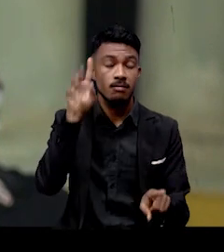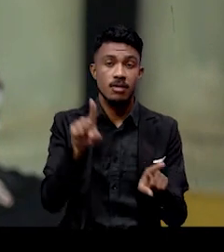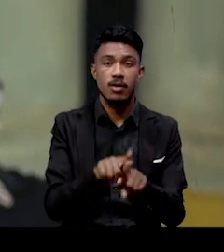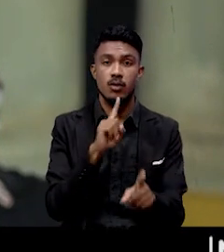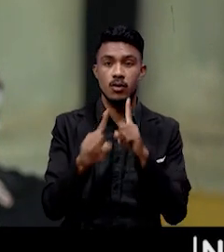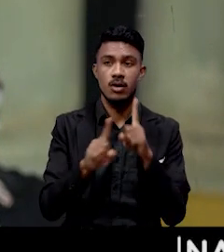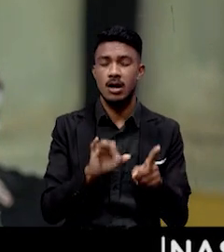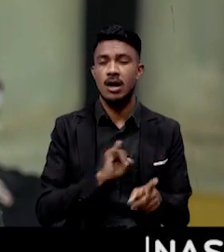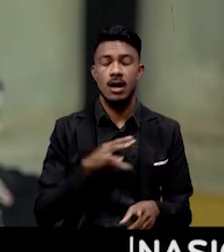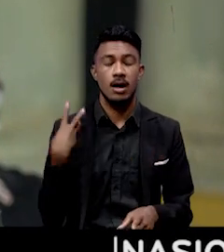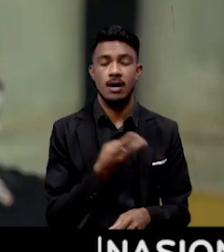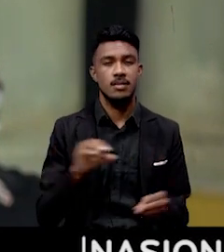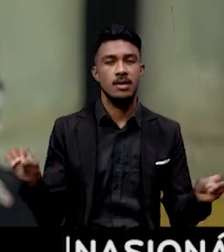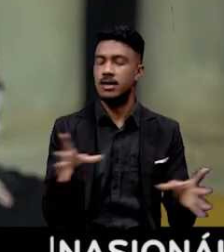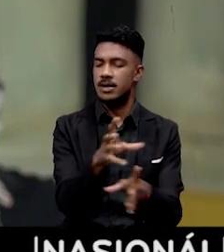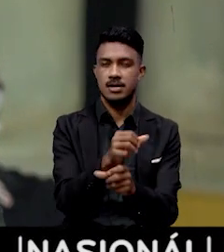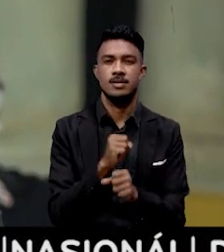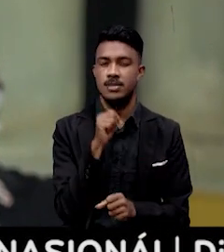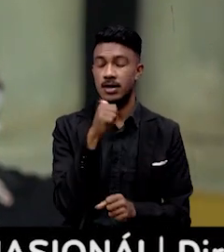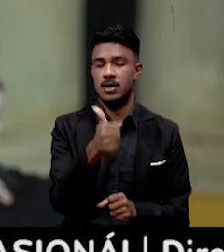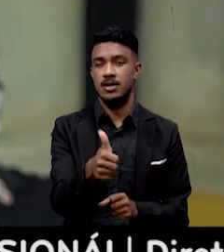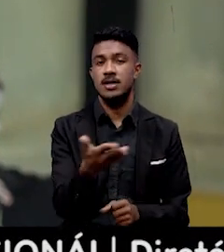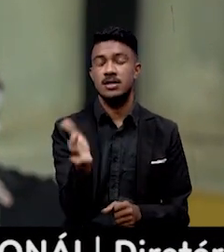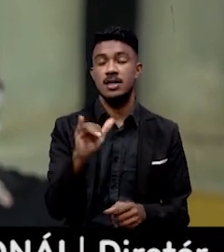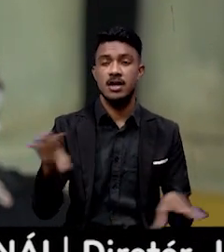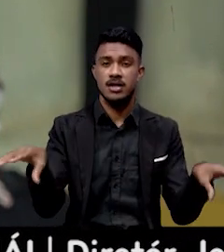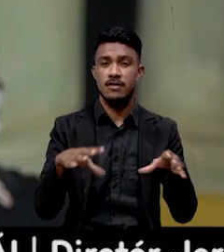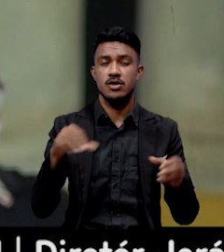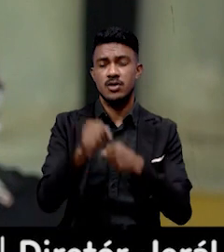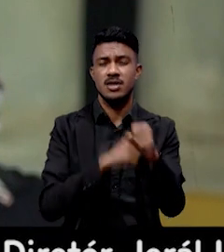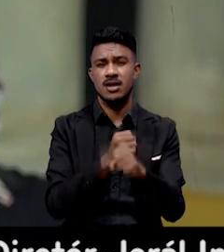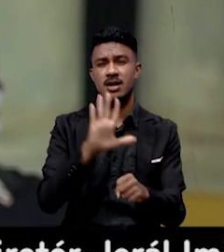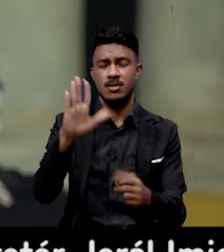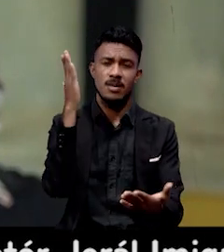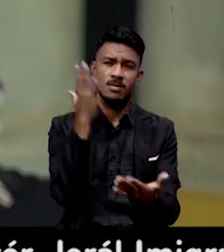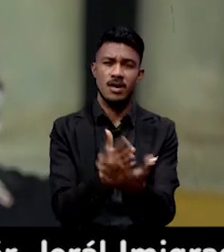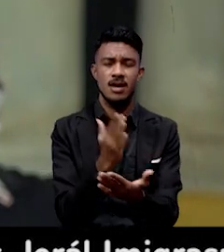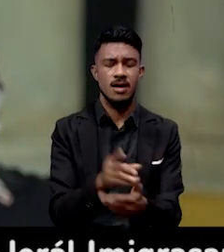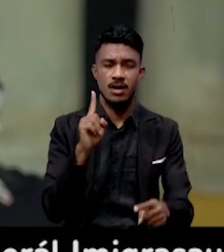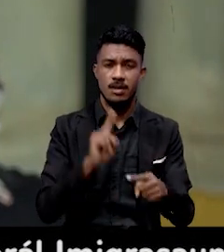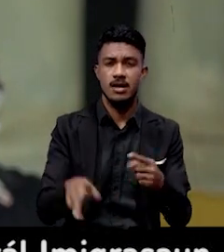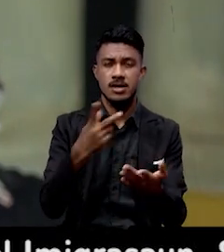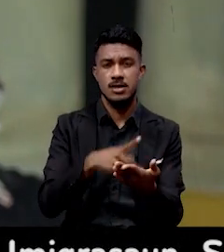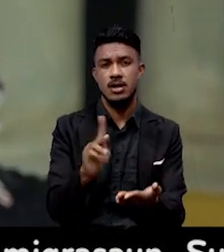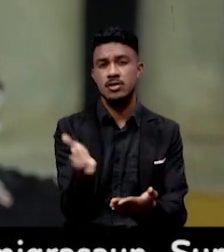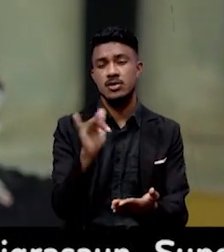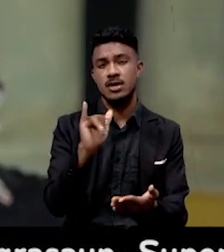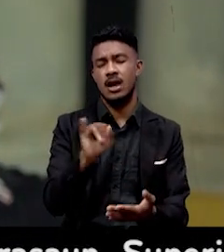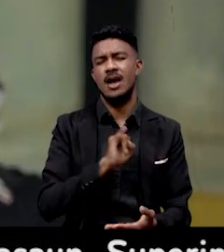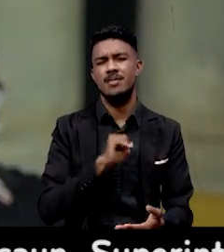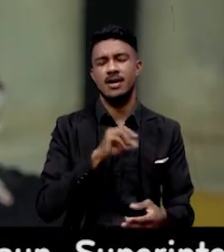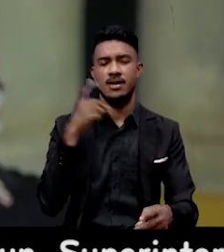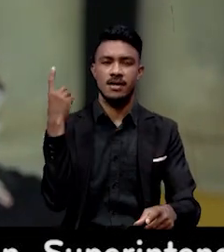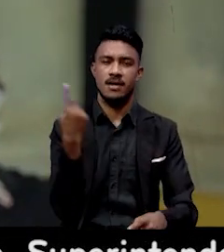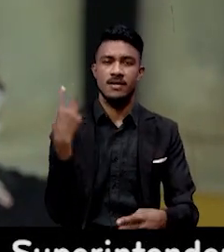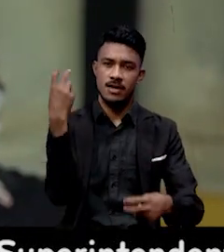ami la simu. Sira servisu tina lima para tia ito bot sira se anoi na fatin sira. Pe ami materu shnai, ami